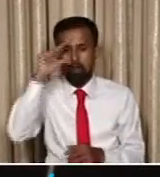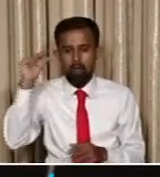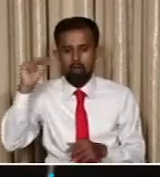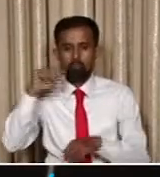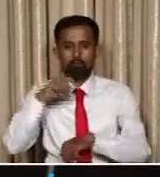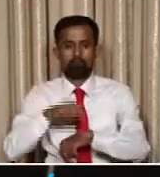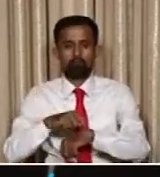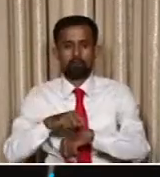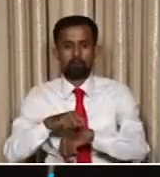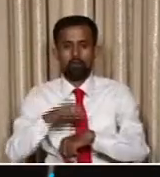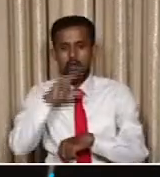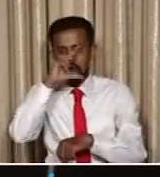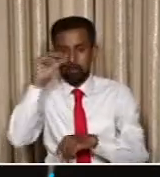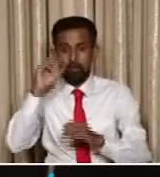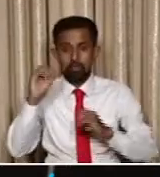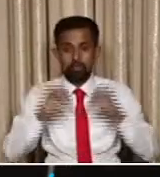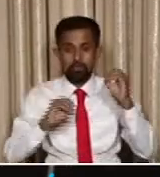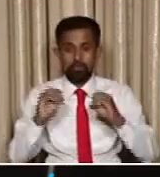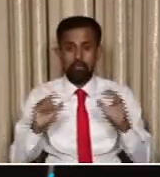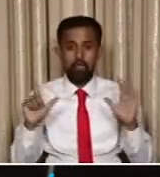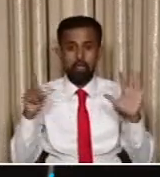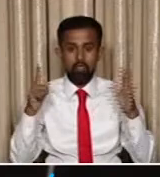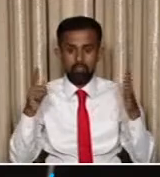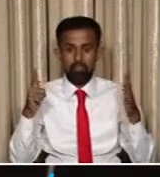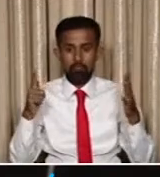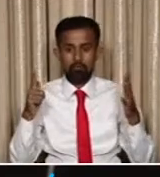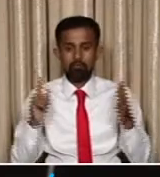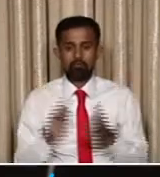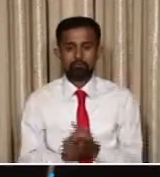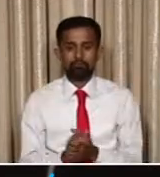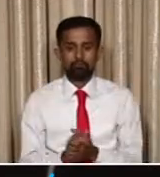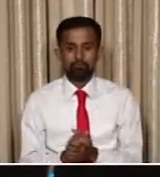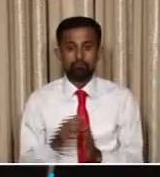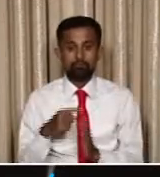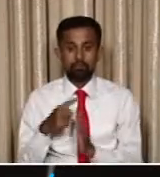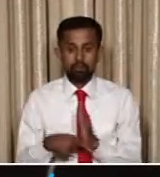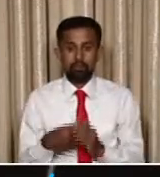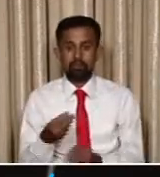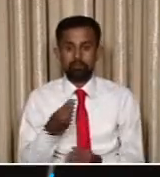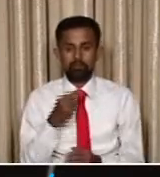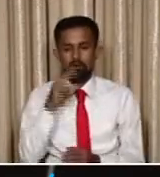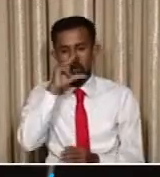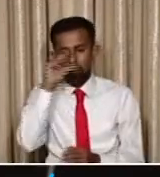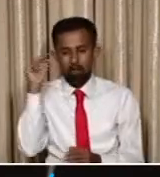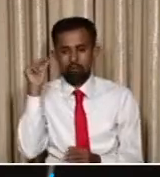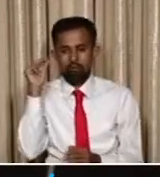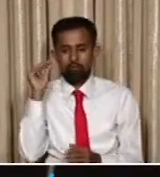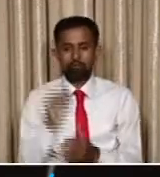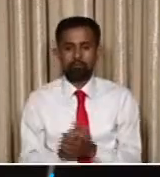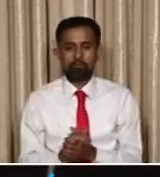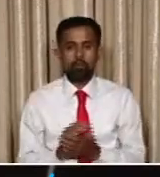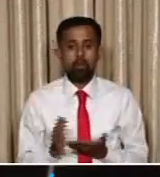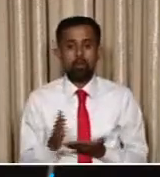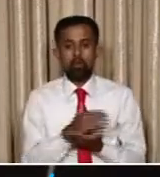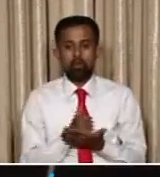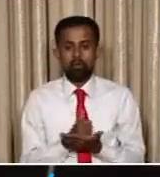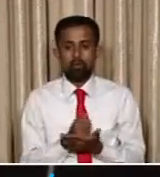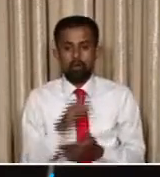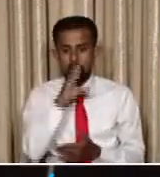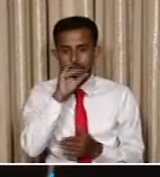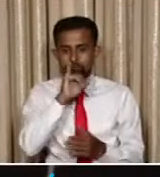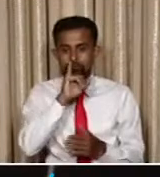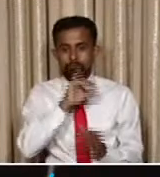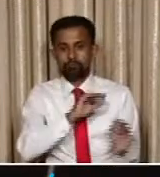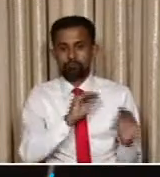රාත්‍රී ආර්ථිකයකින් 70%ක් මේ රටකට ලැබෙන්නේ රාත්‍රියෙන් මොකද අපි සියලු දෙනාම හවස 6න් පස්සේ